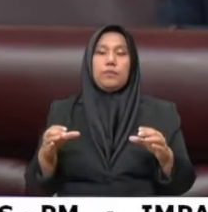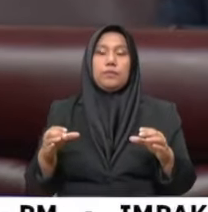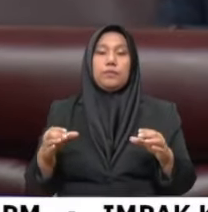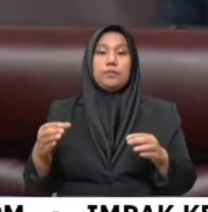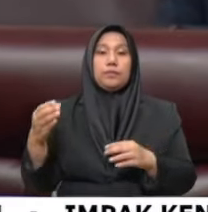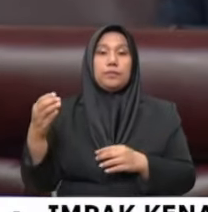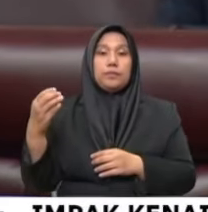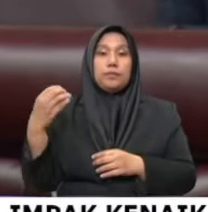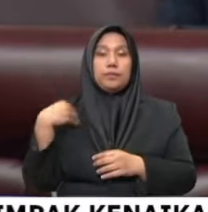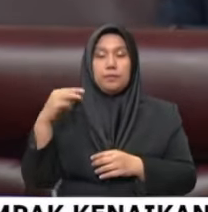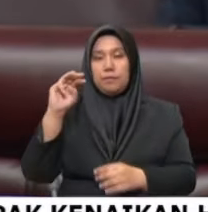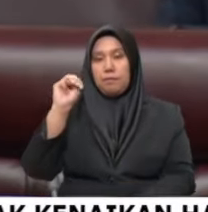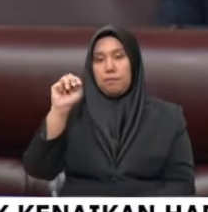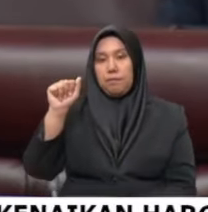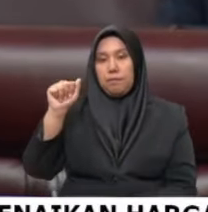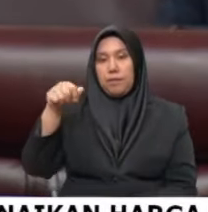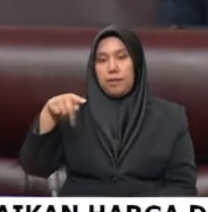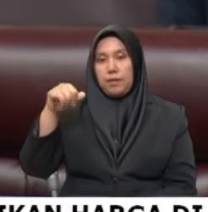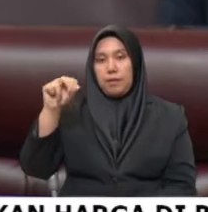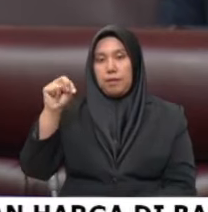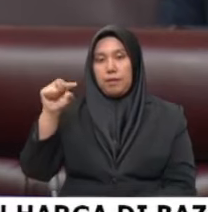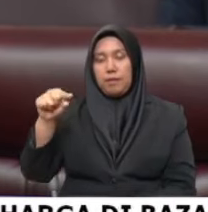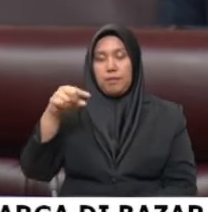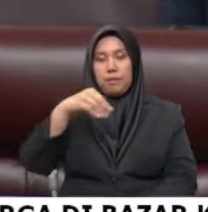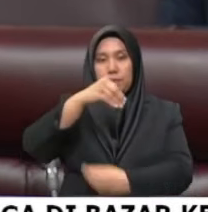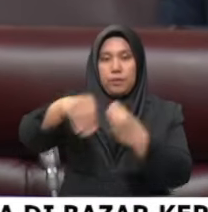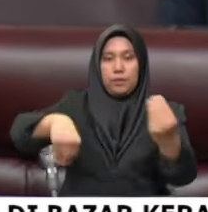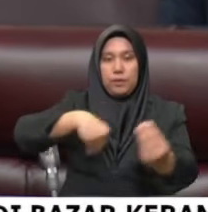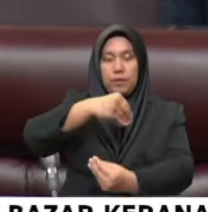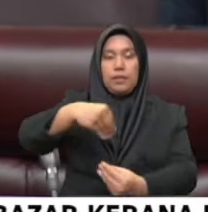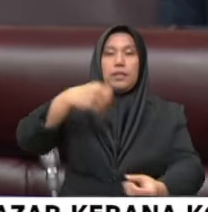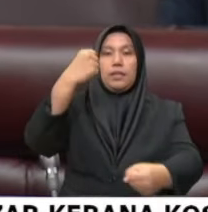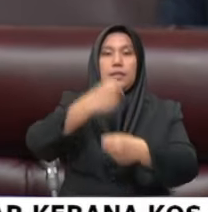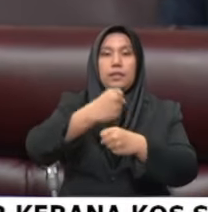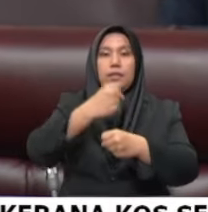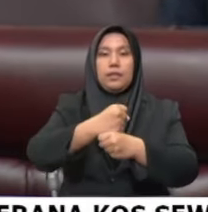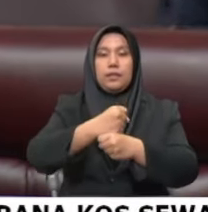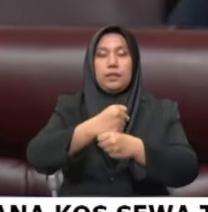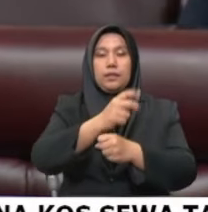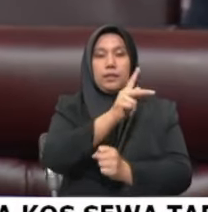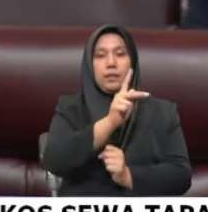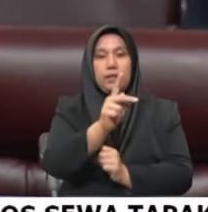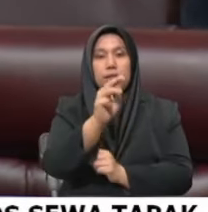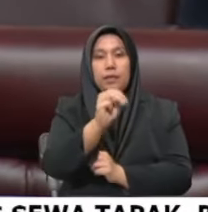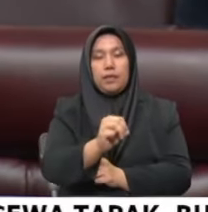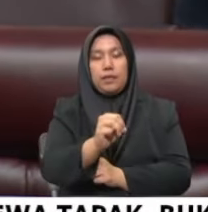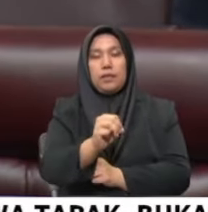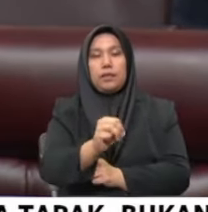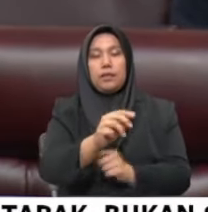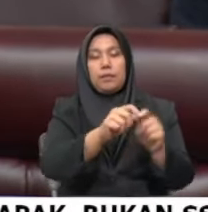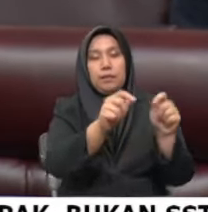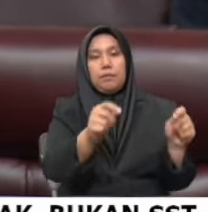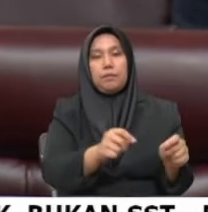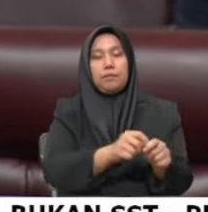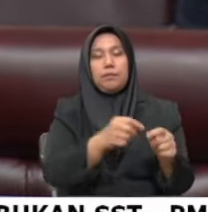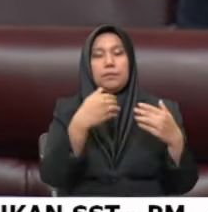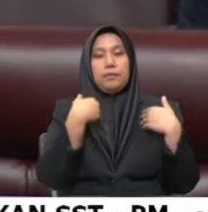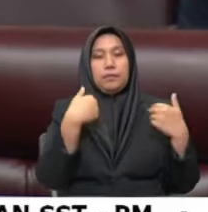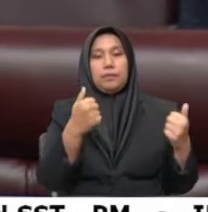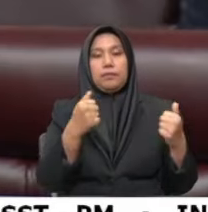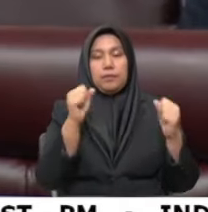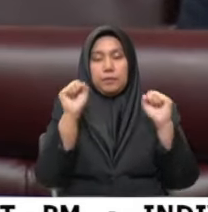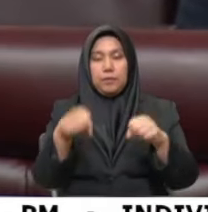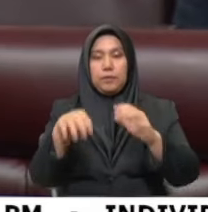penjawatan ataupun mapping ataupun pusingan kerja job rotation antara kaki tangan KKM di fasilitis kesihatan. Langkah ini